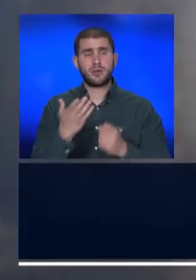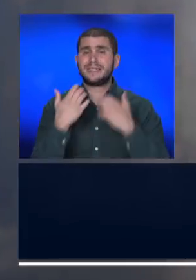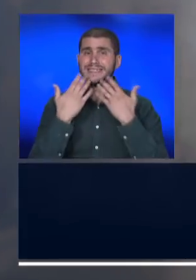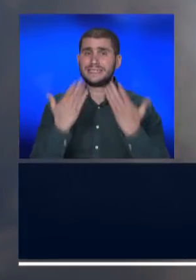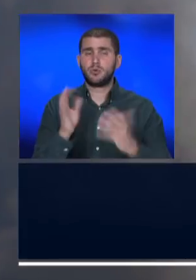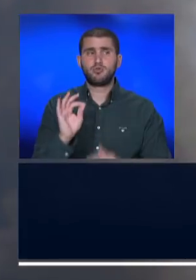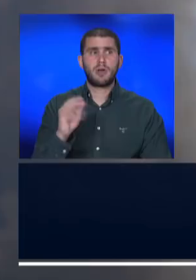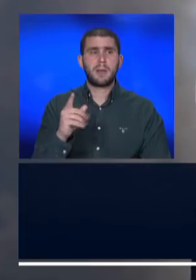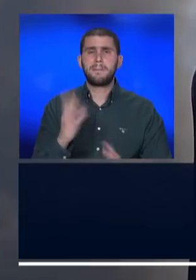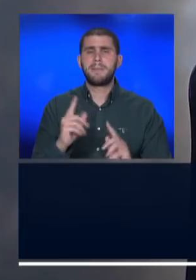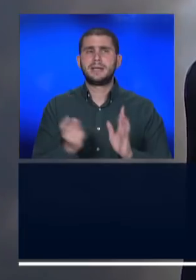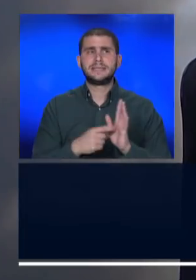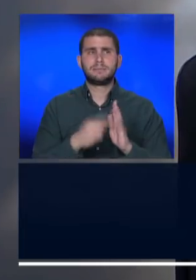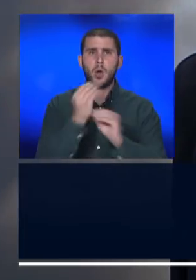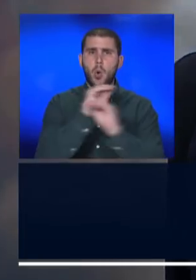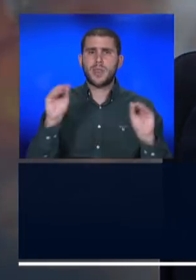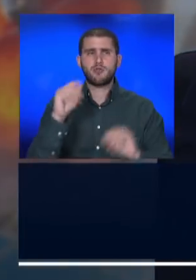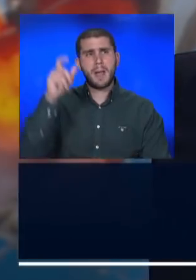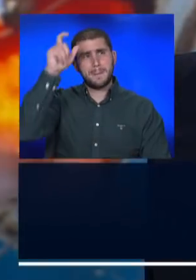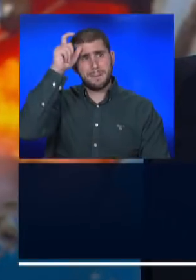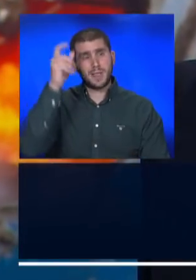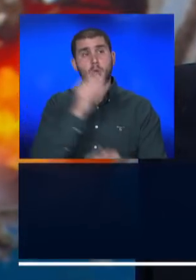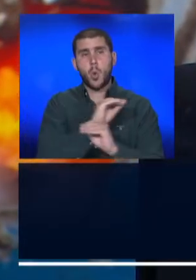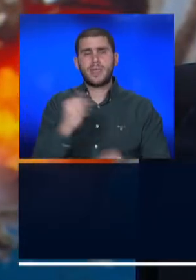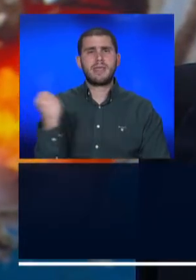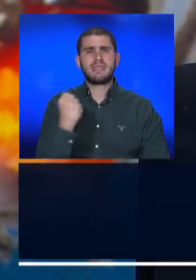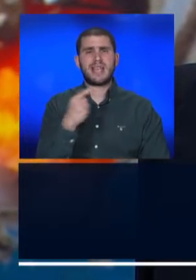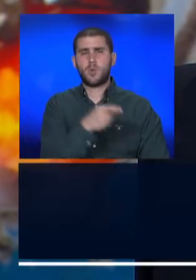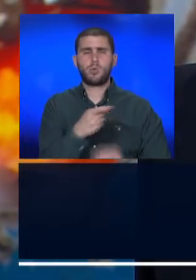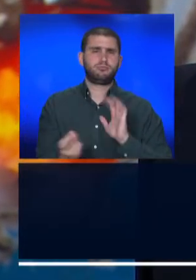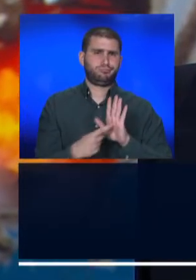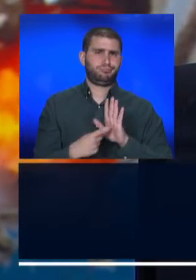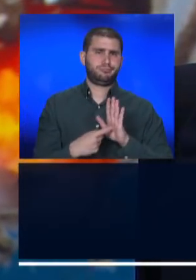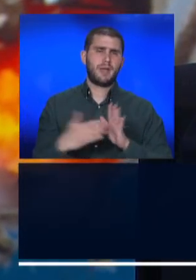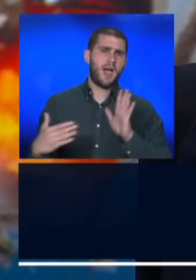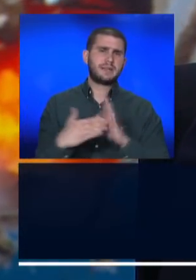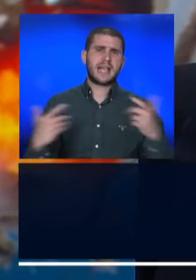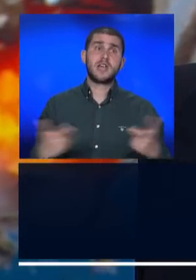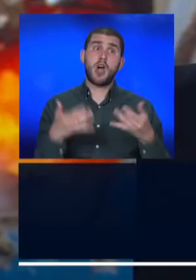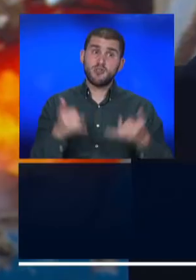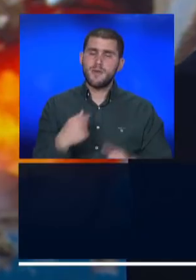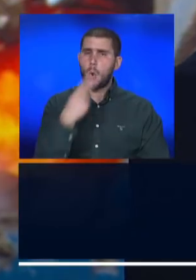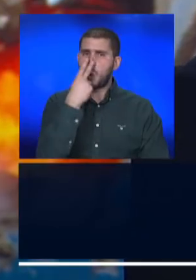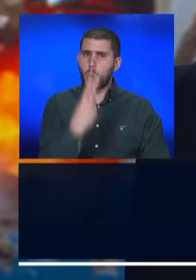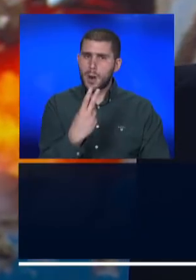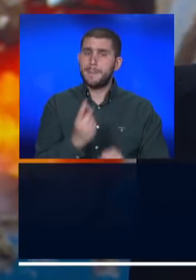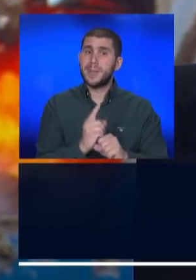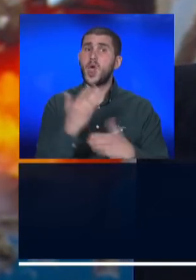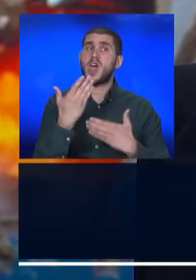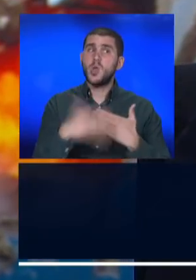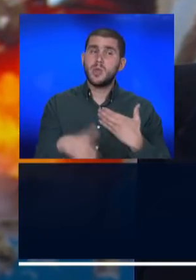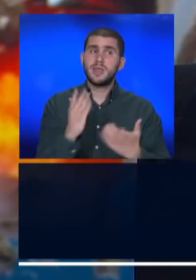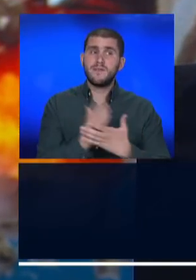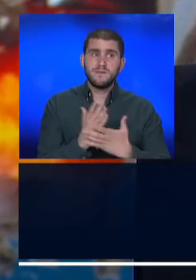ההודעה היום של ביידן, ההודעה התקיפה שבעצם הוא קורא להפסקת אש עכשיו. אנחנו רואים בדקות האחרונות כמה גורמים